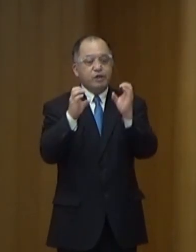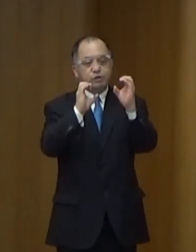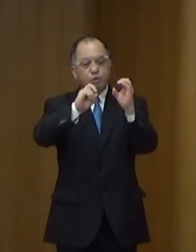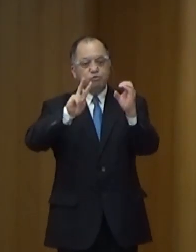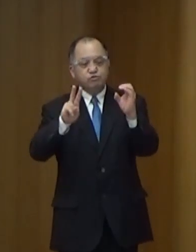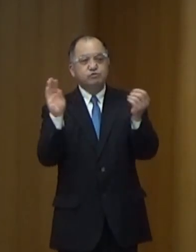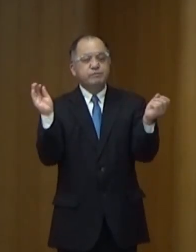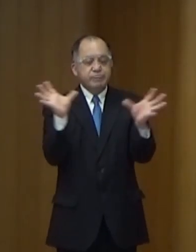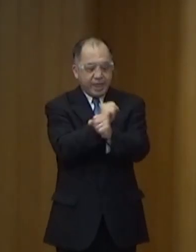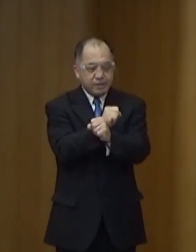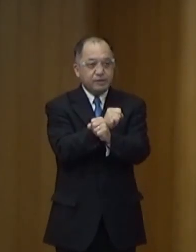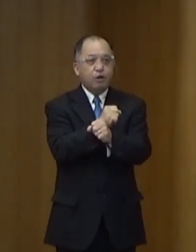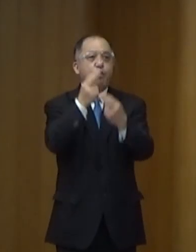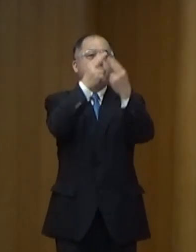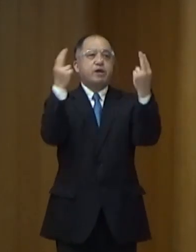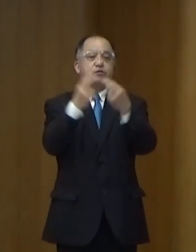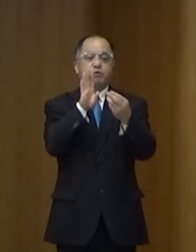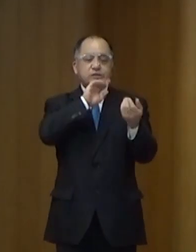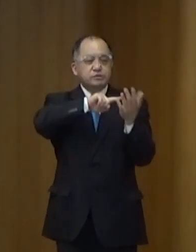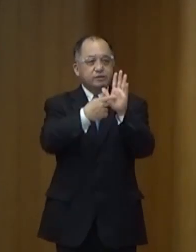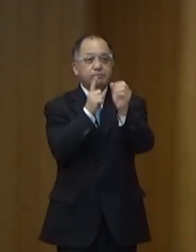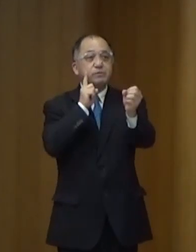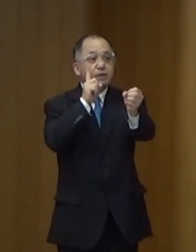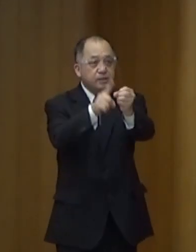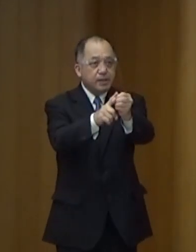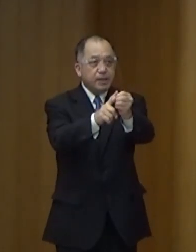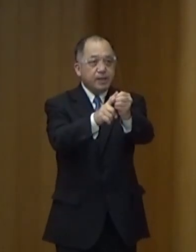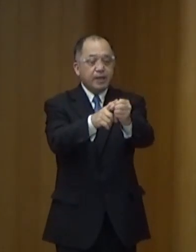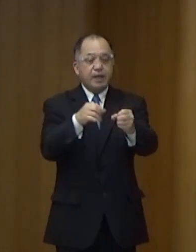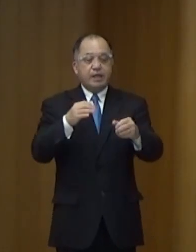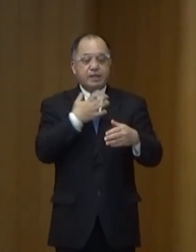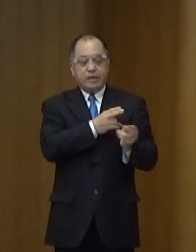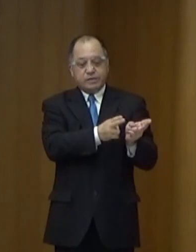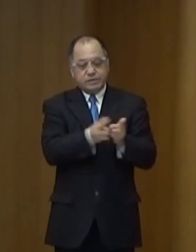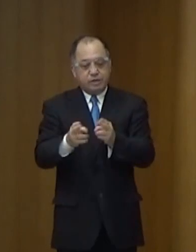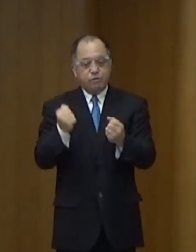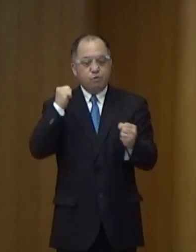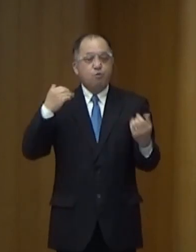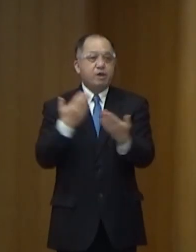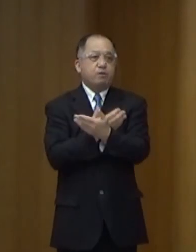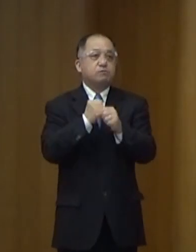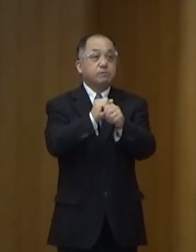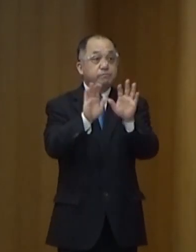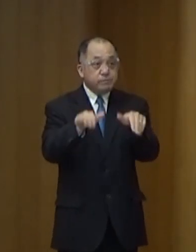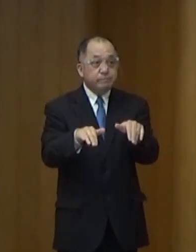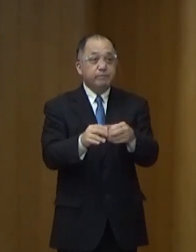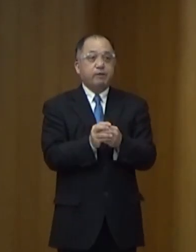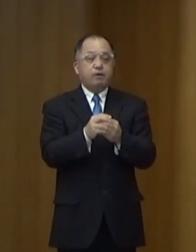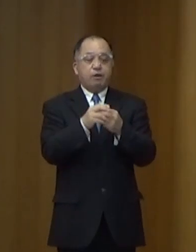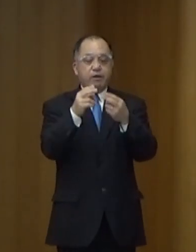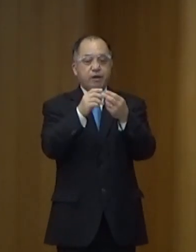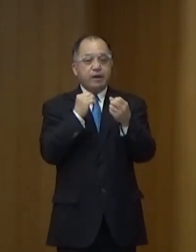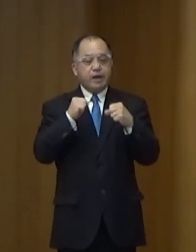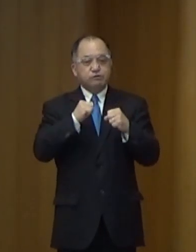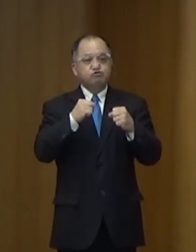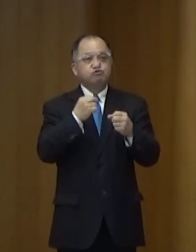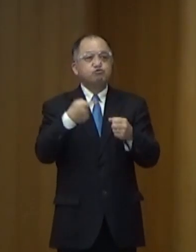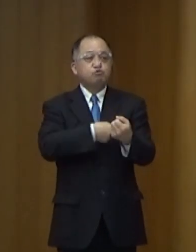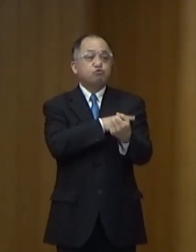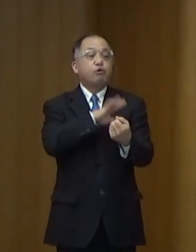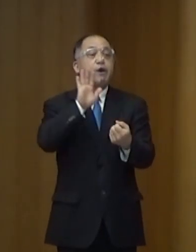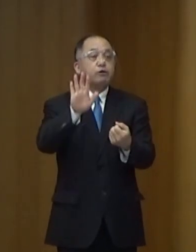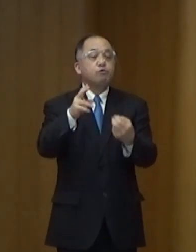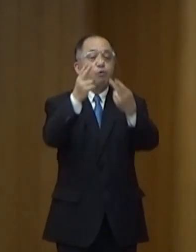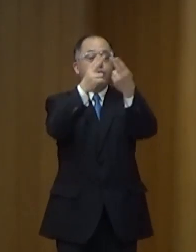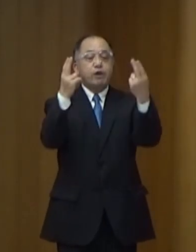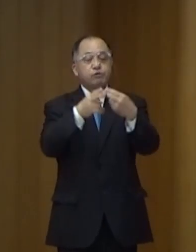の実現に向けて新年度から体制を強化をしたところでありまして、活力ある北海道づくりに向けて全力を挙げて